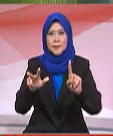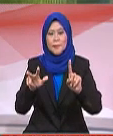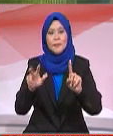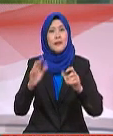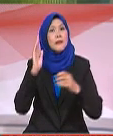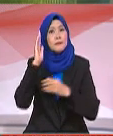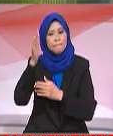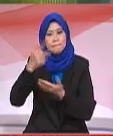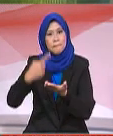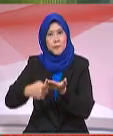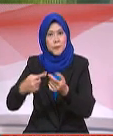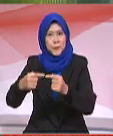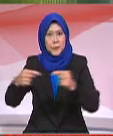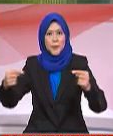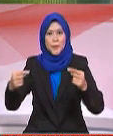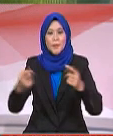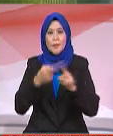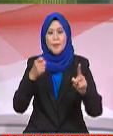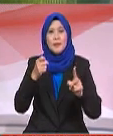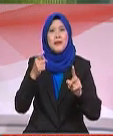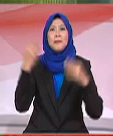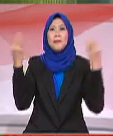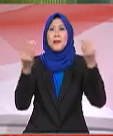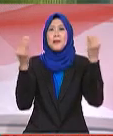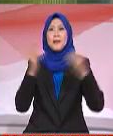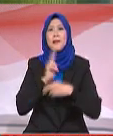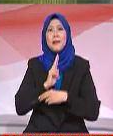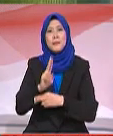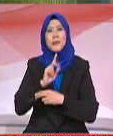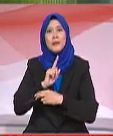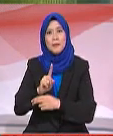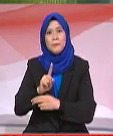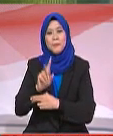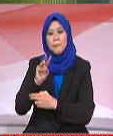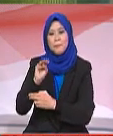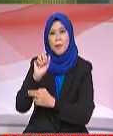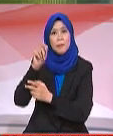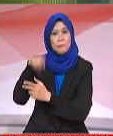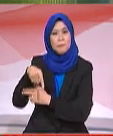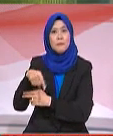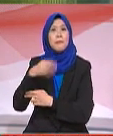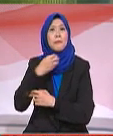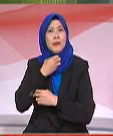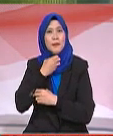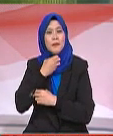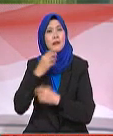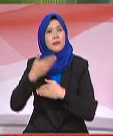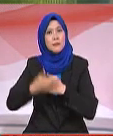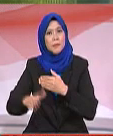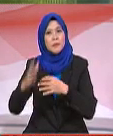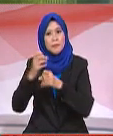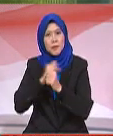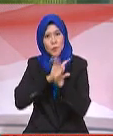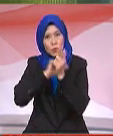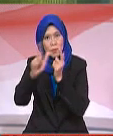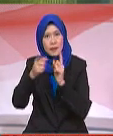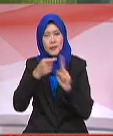tersebut diputuskan Majlis Agama Islam dan Adat Melayu Perak MAIP selepas mendapat perkenan